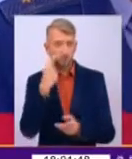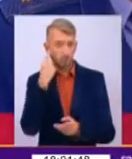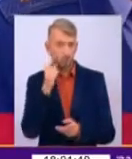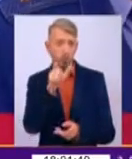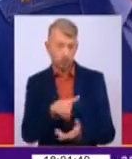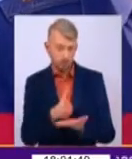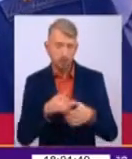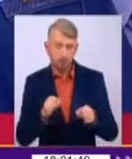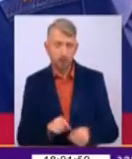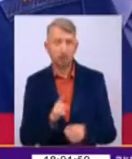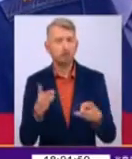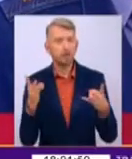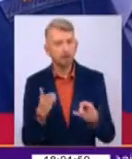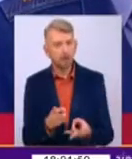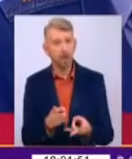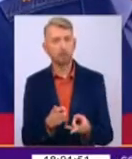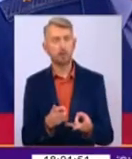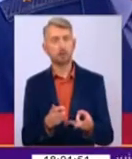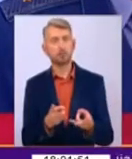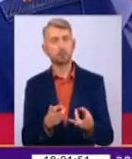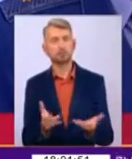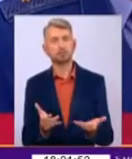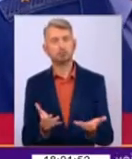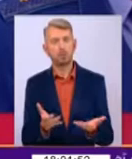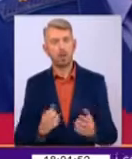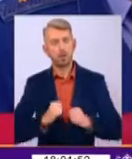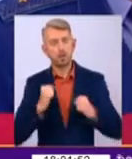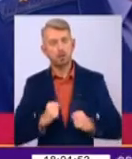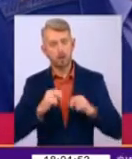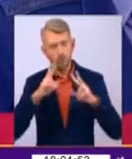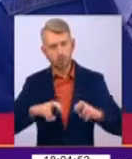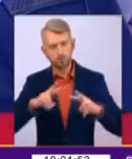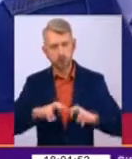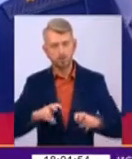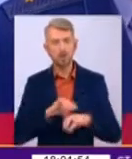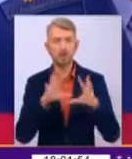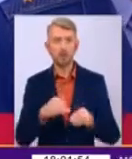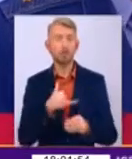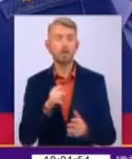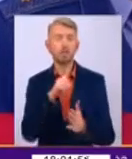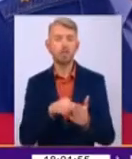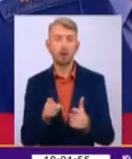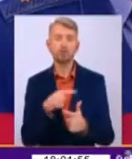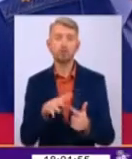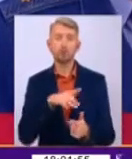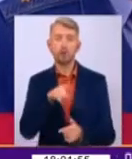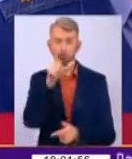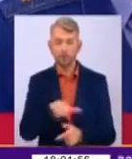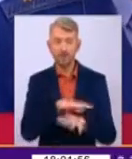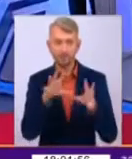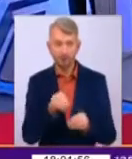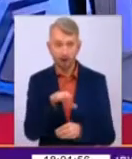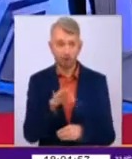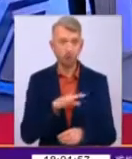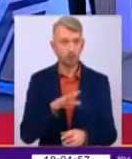права, але треба, скажімо, намагатися розбиратися. І взагалі у мене питання, чи була ця людина взагалі в АТО,